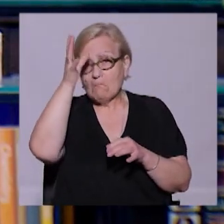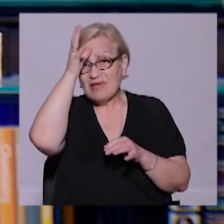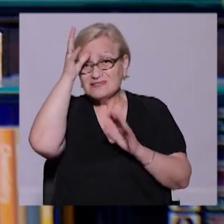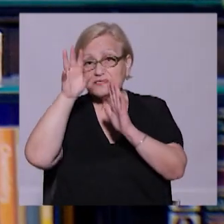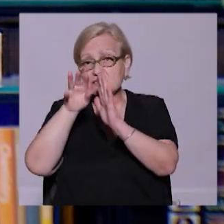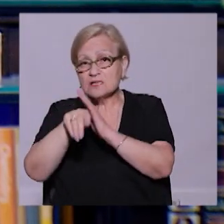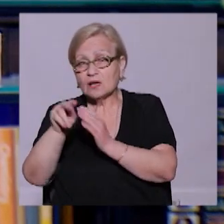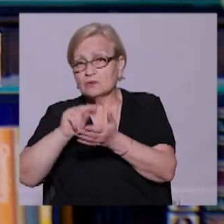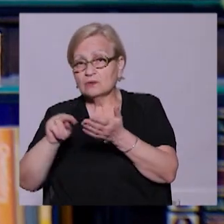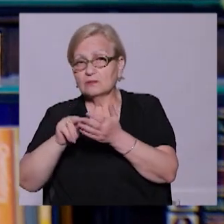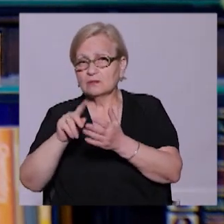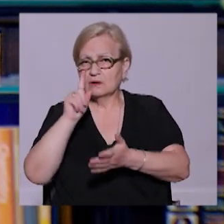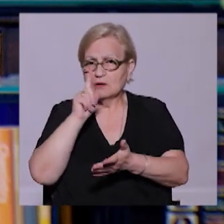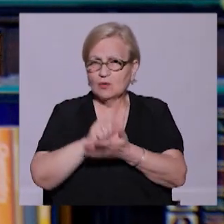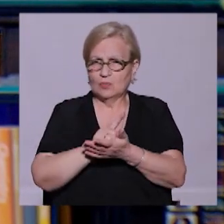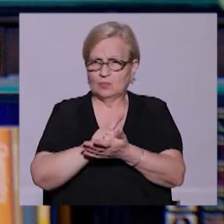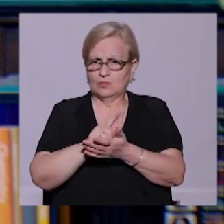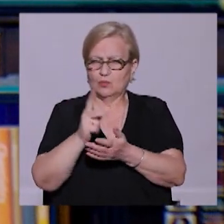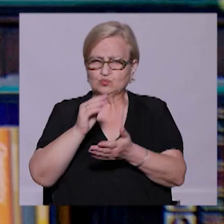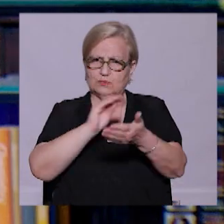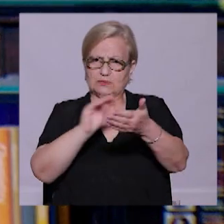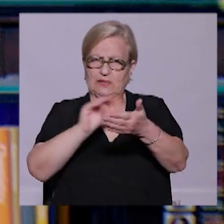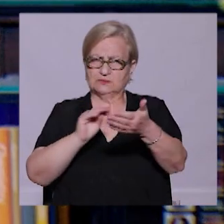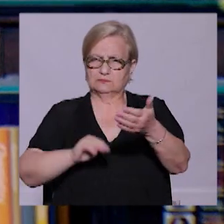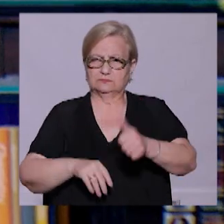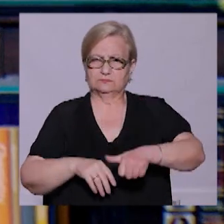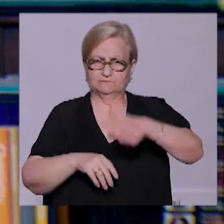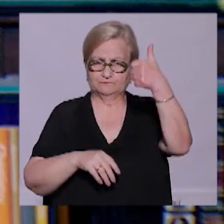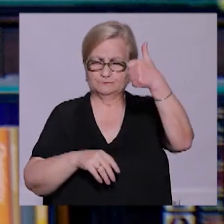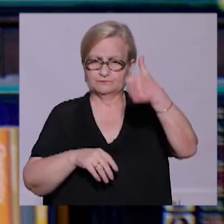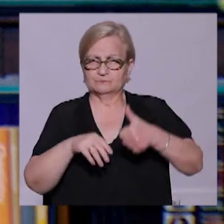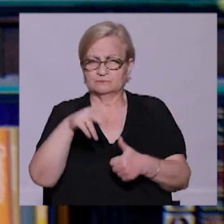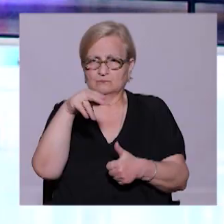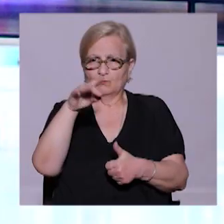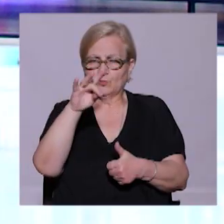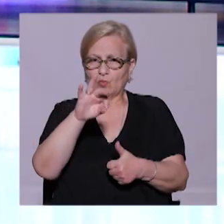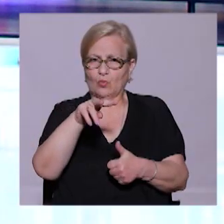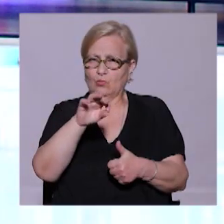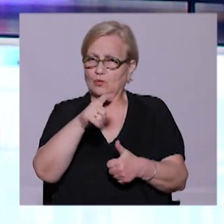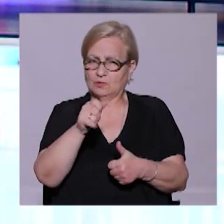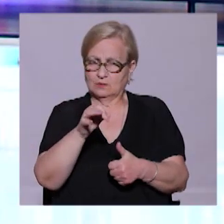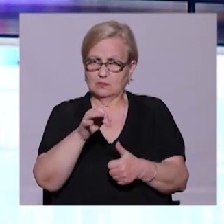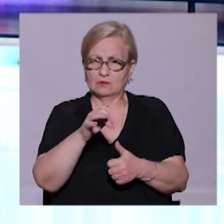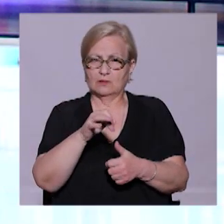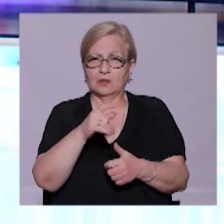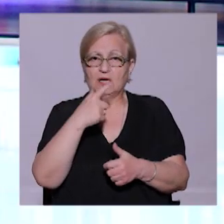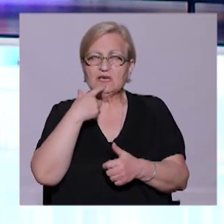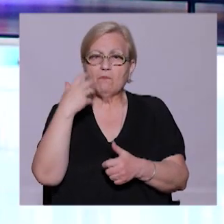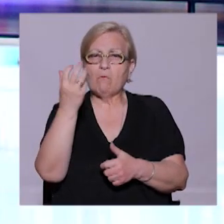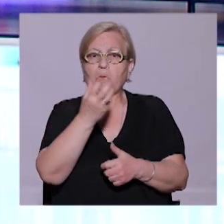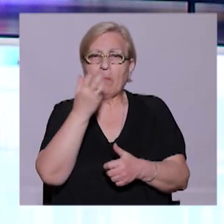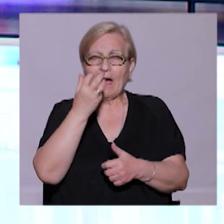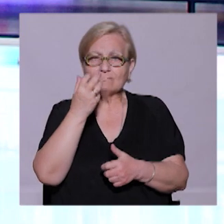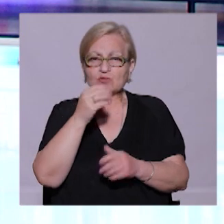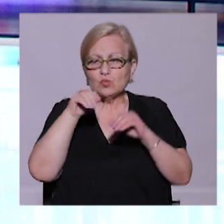კი უნდა წაგემძღვარებინა მისთვისაც კი ეგრეთ წოდებული პროლოგი. აი პამიდურის